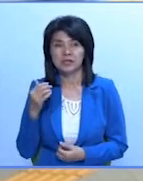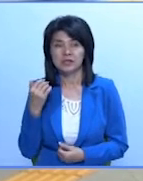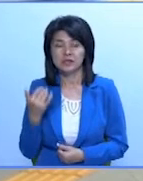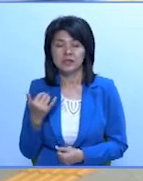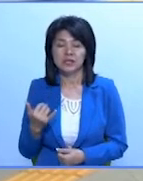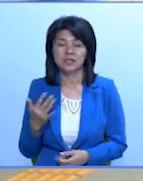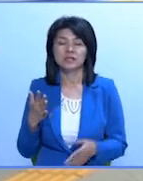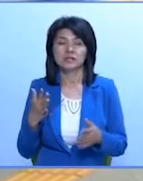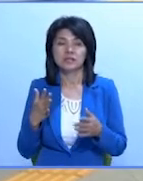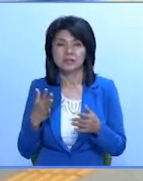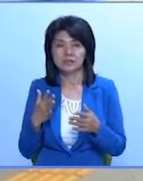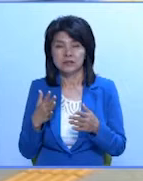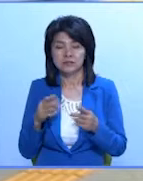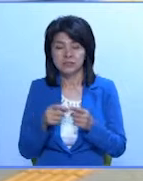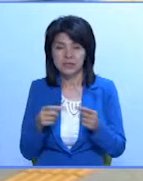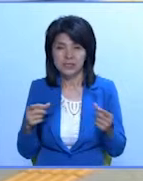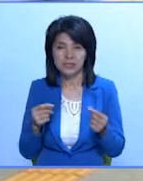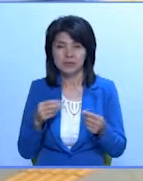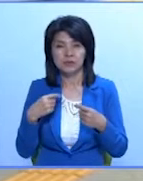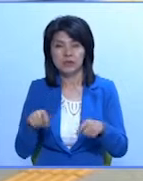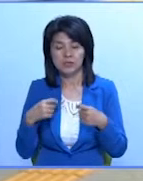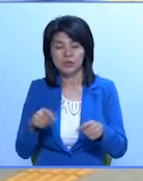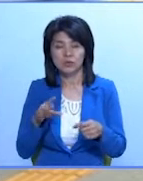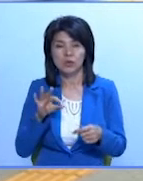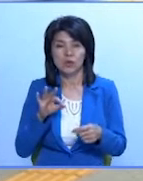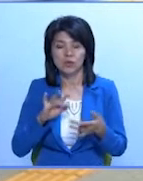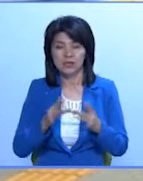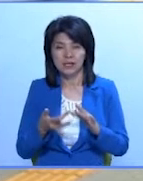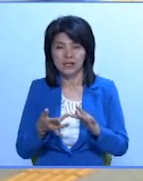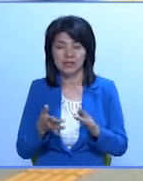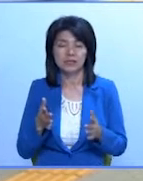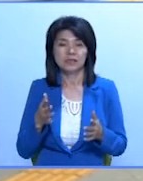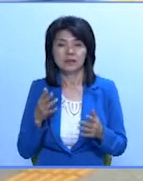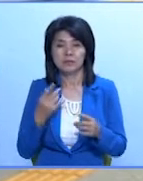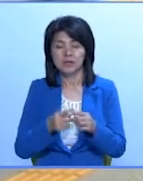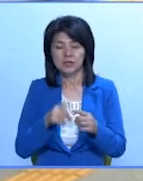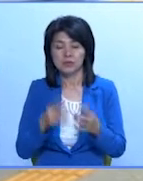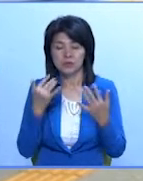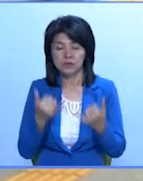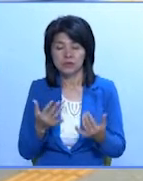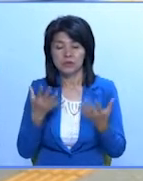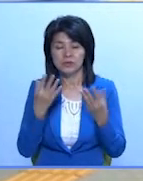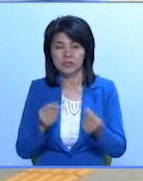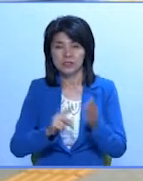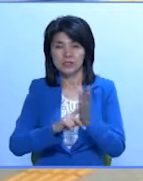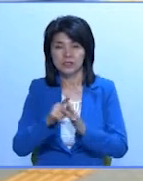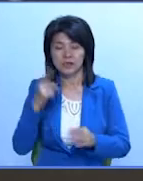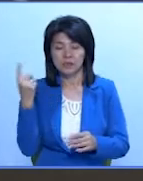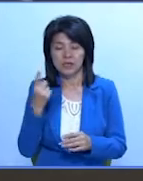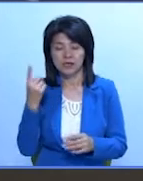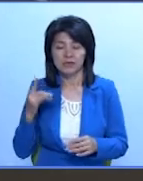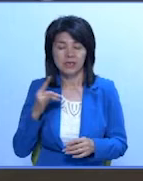онлайн түрде сатылуда. Әзірге жағдайға байланысты осылай болады. Әуежайда бүгінгі күннен бастап жұмыс істей бастады. Бүгін алғашқы рейс.